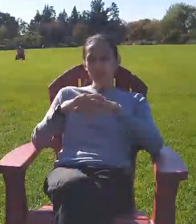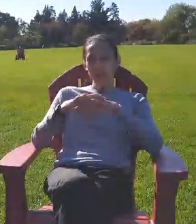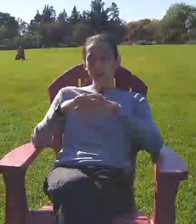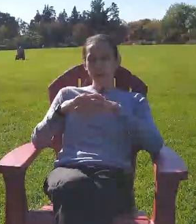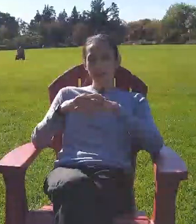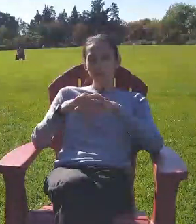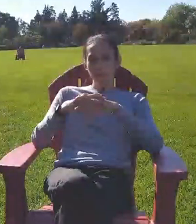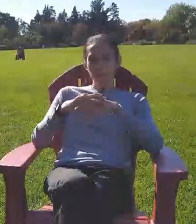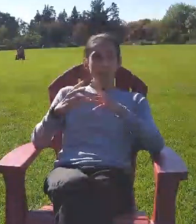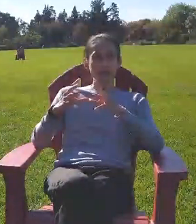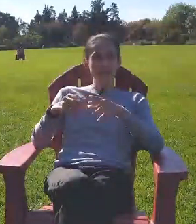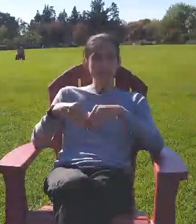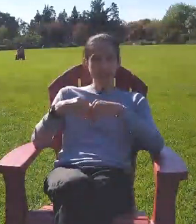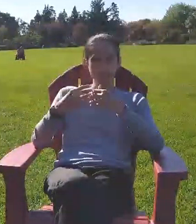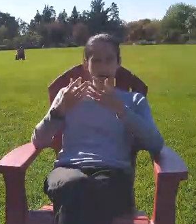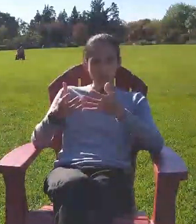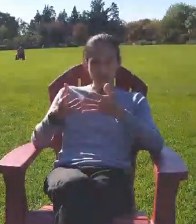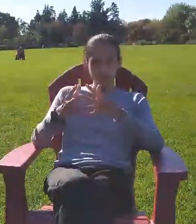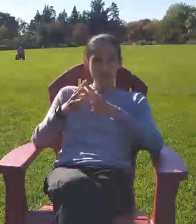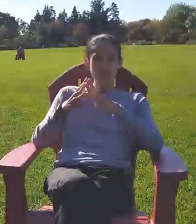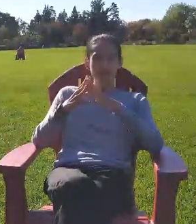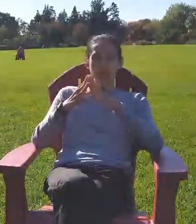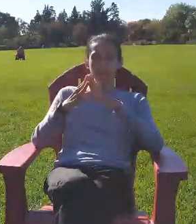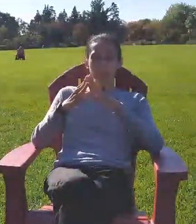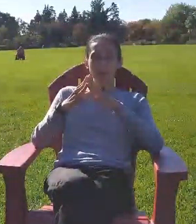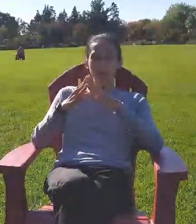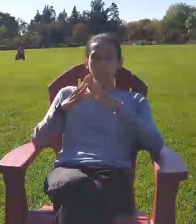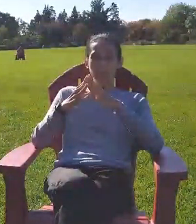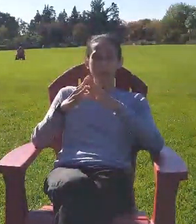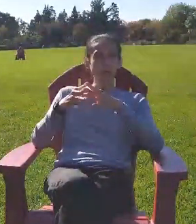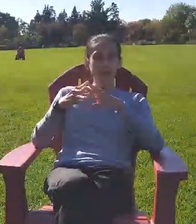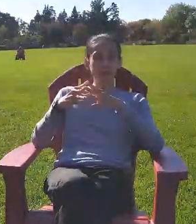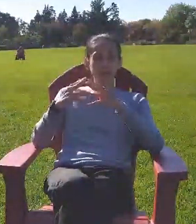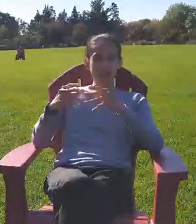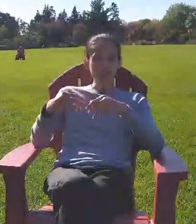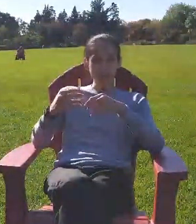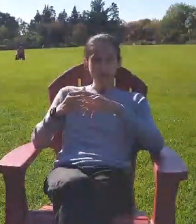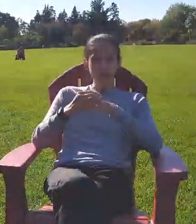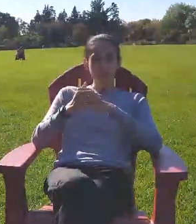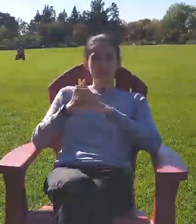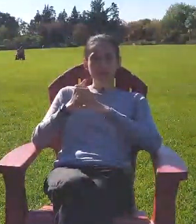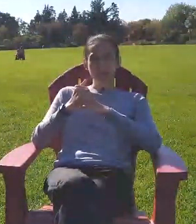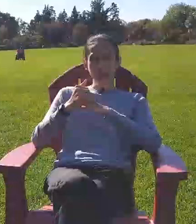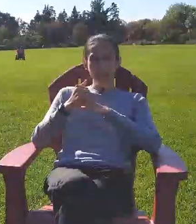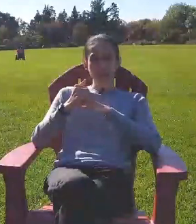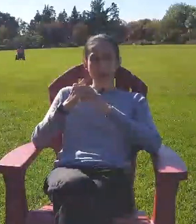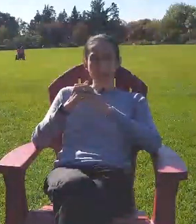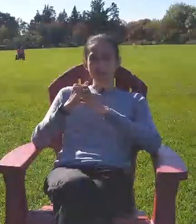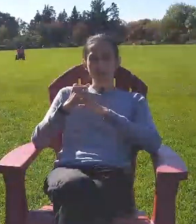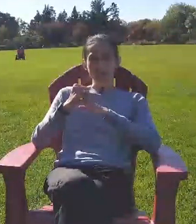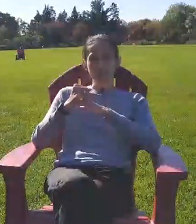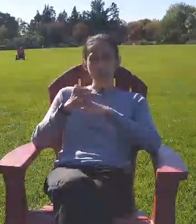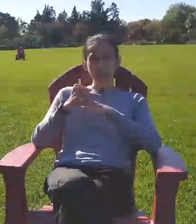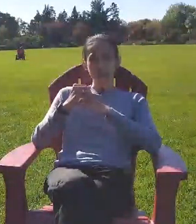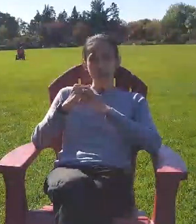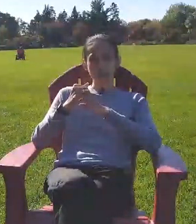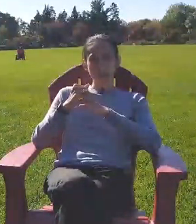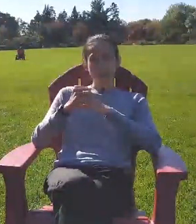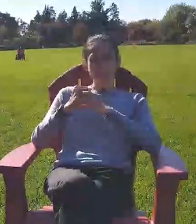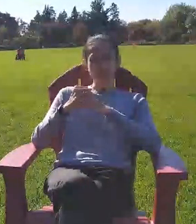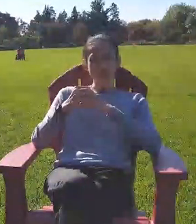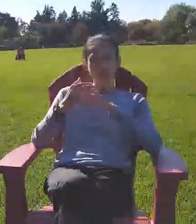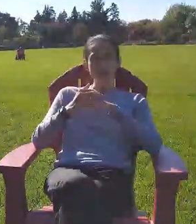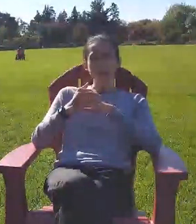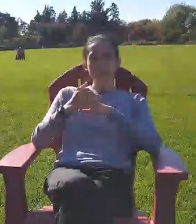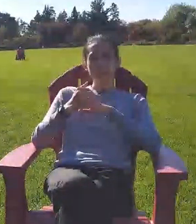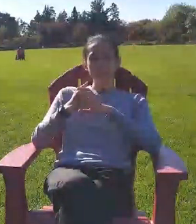strategi lainnya adalah menghasilkan karya yang bisa mewakili pengalaman pendengaran tertentu ini ada beberapa contoh seperti